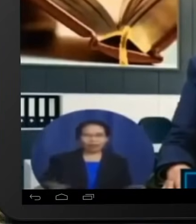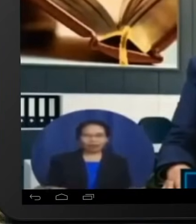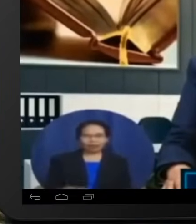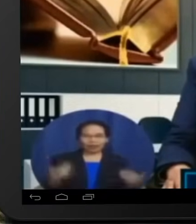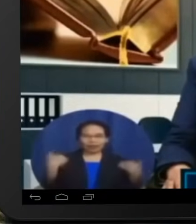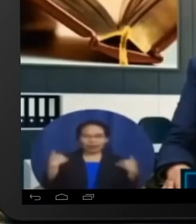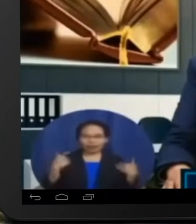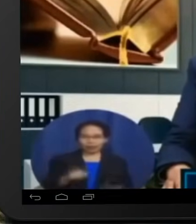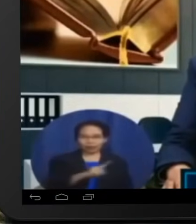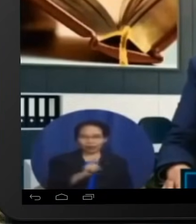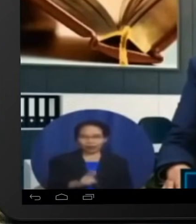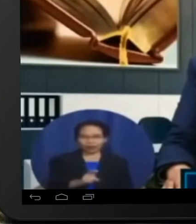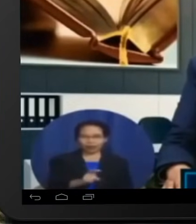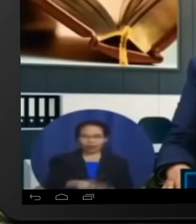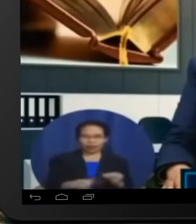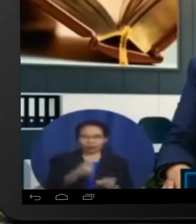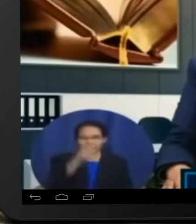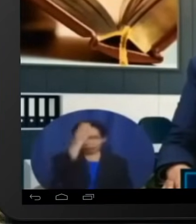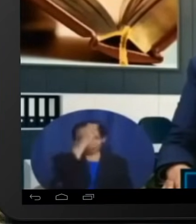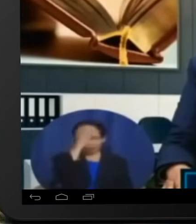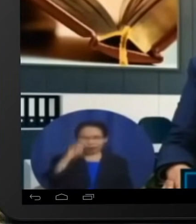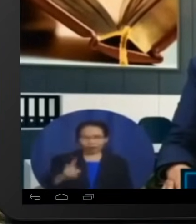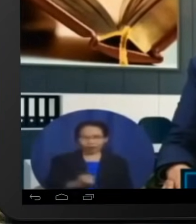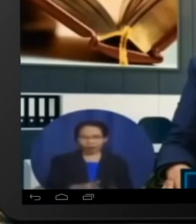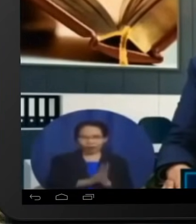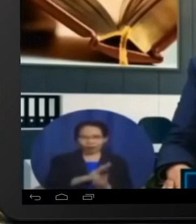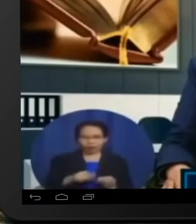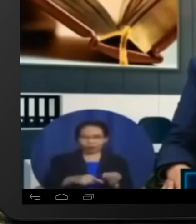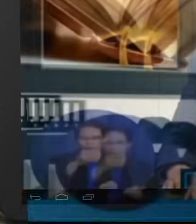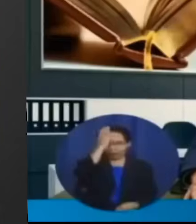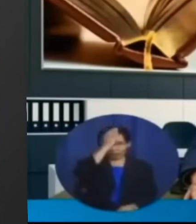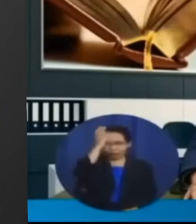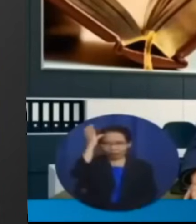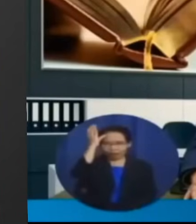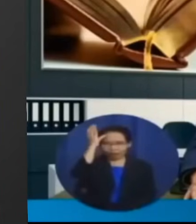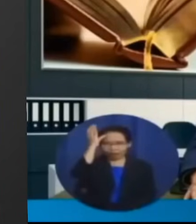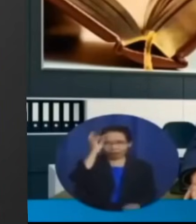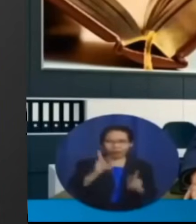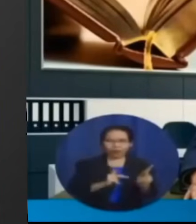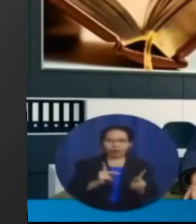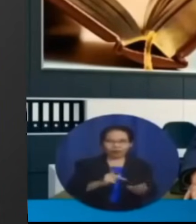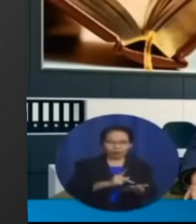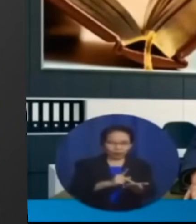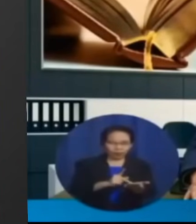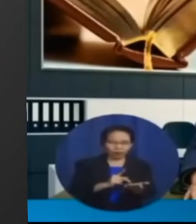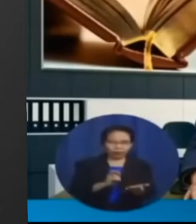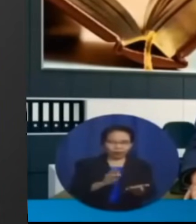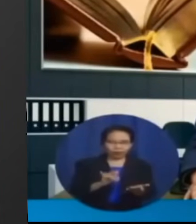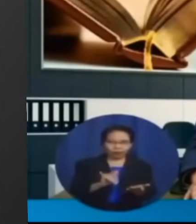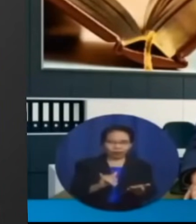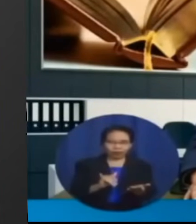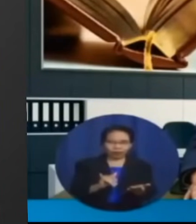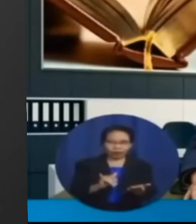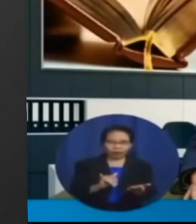Meron kasing nagtanong tungkol sa Katoliko. Kung yun daw bang purgatorio nasa